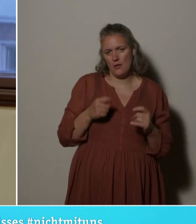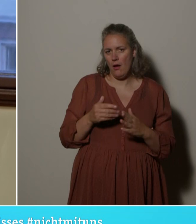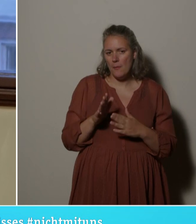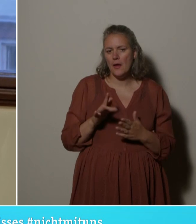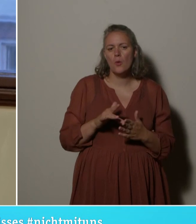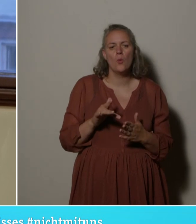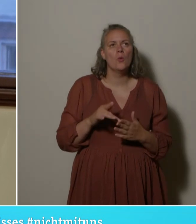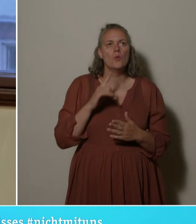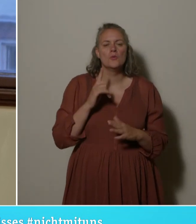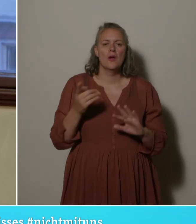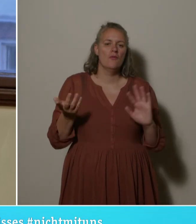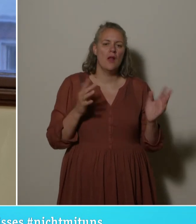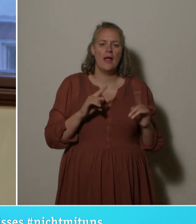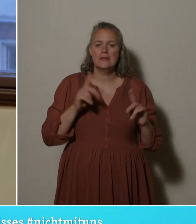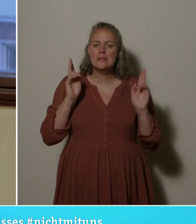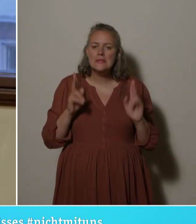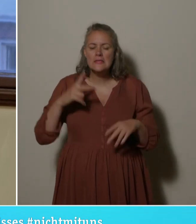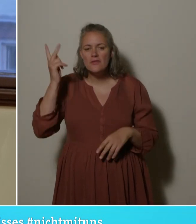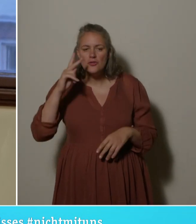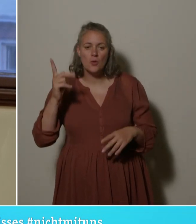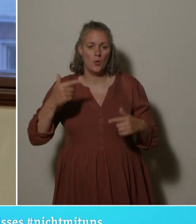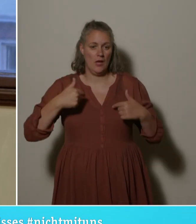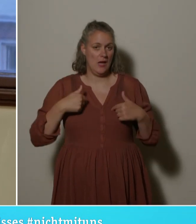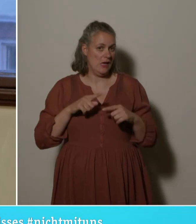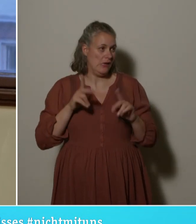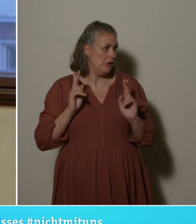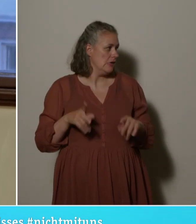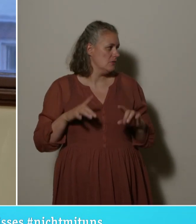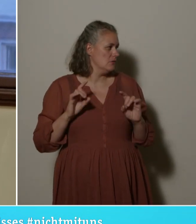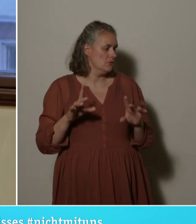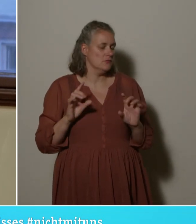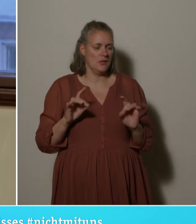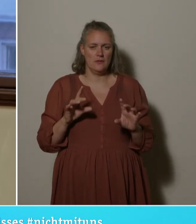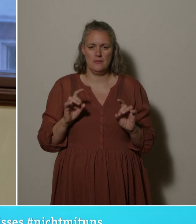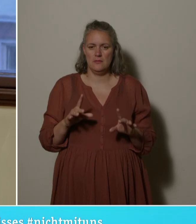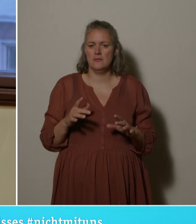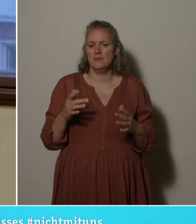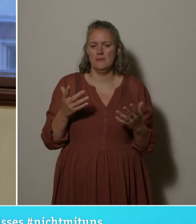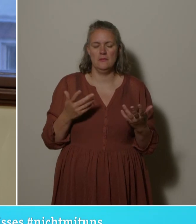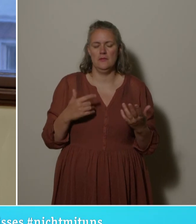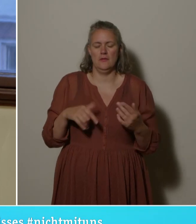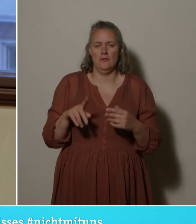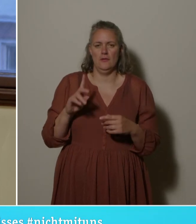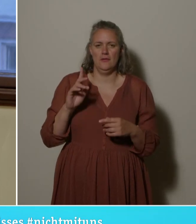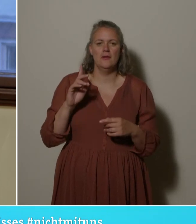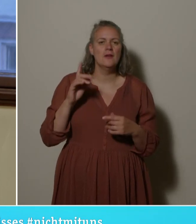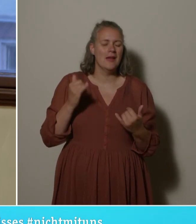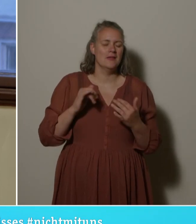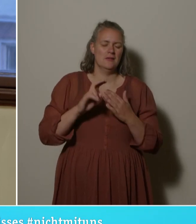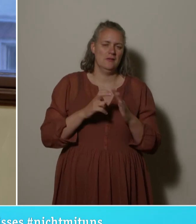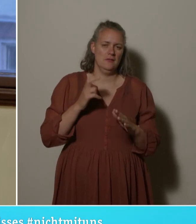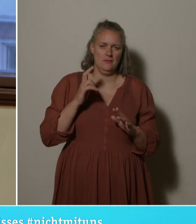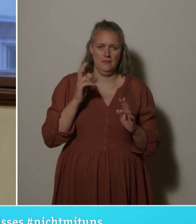vielleicht nicht richtig verstanden haben oder ich es nicht richtig erklärt habe. Also versuche ich das jetzt nochmal.